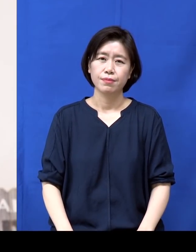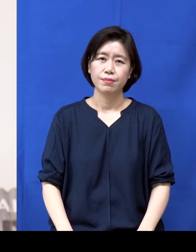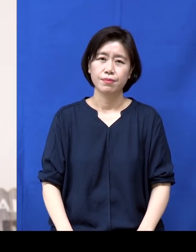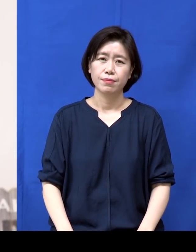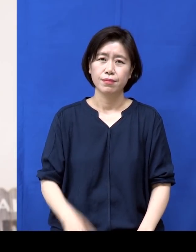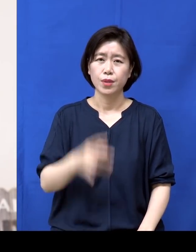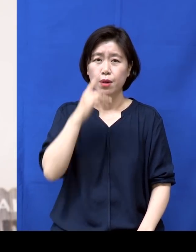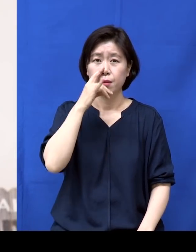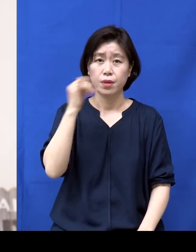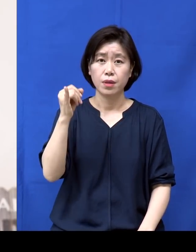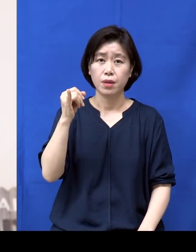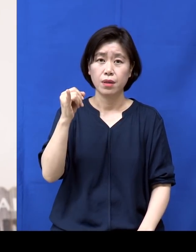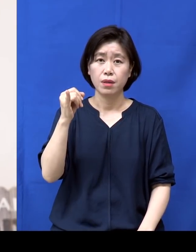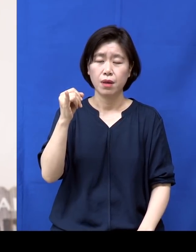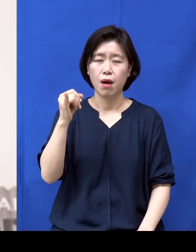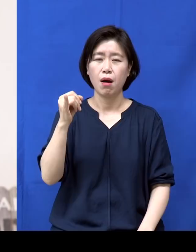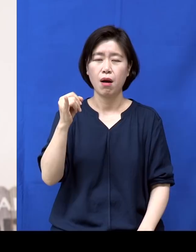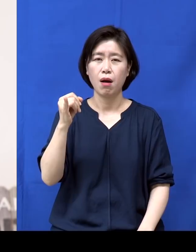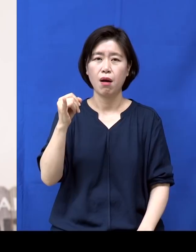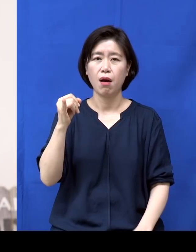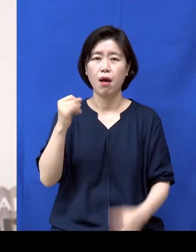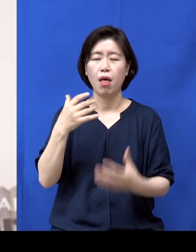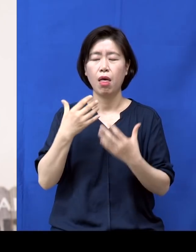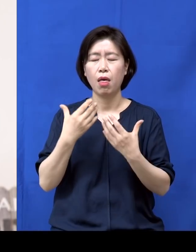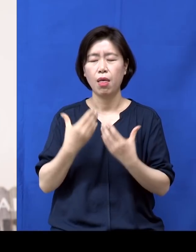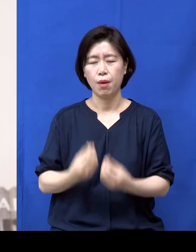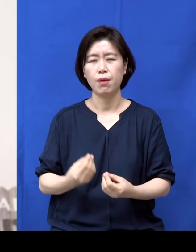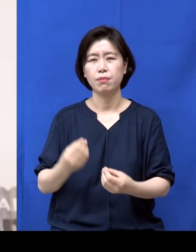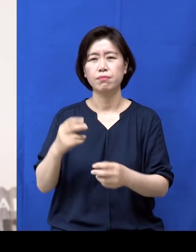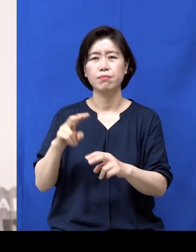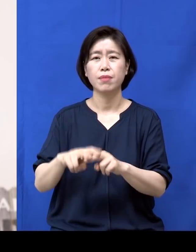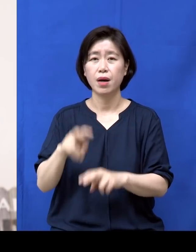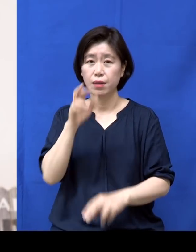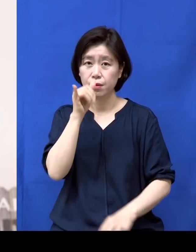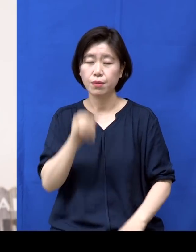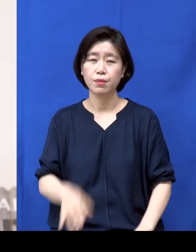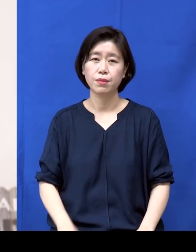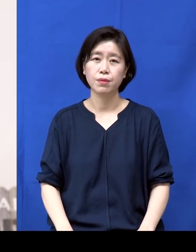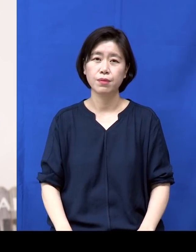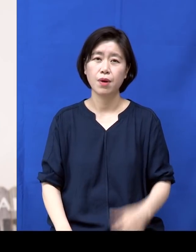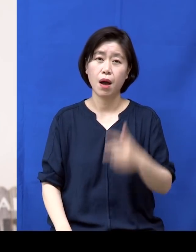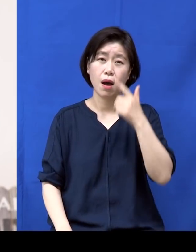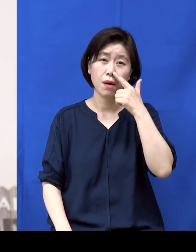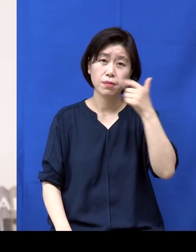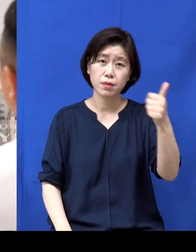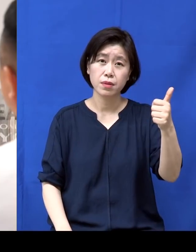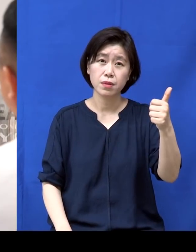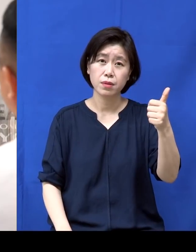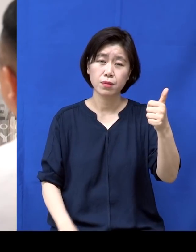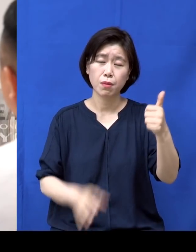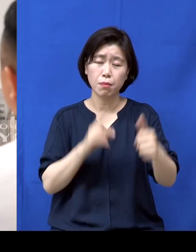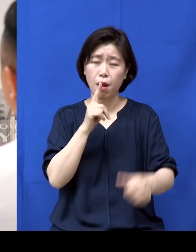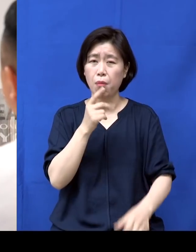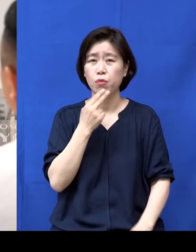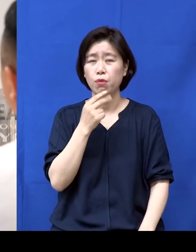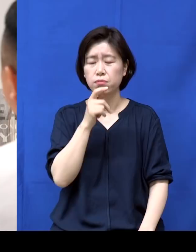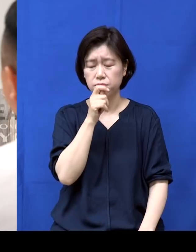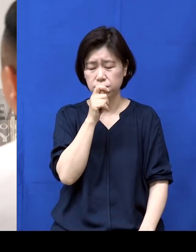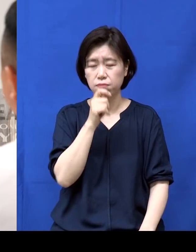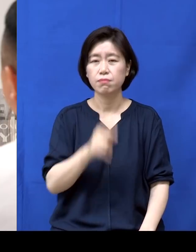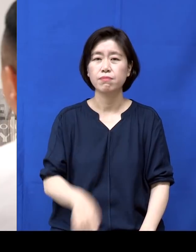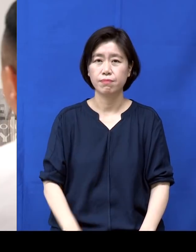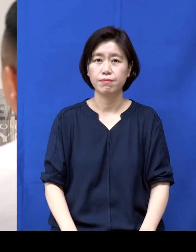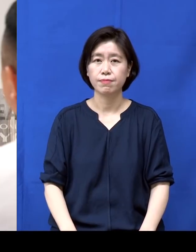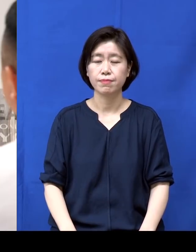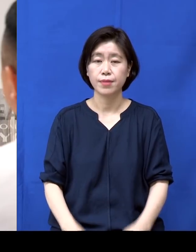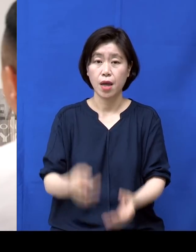그렇죠. 아버지도 말씀을 못 하시는 그런 상황이었는데 입관 과정에서 가장 마지막에 무슨 일을 하냐면 네. 그